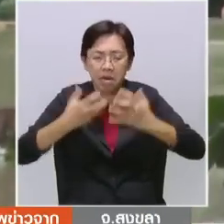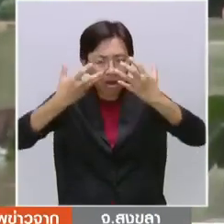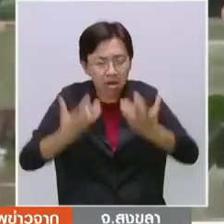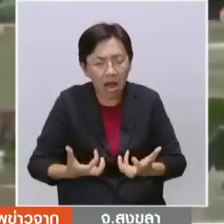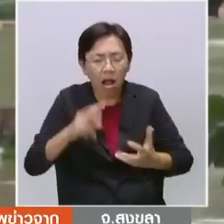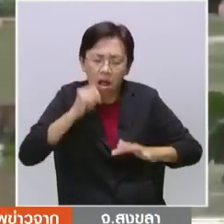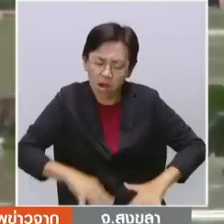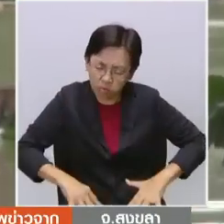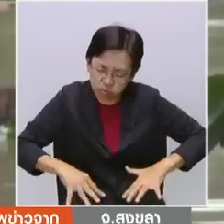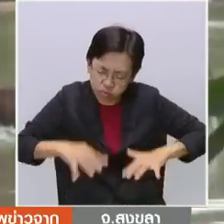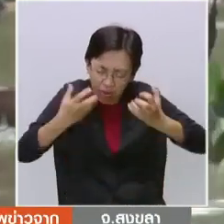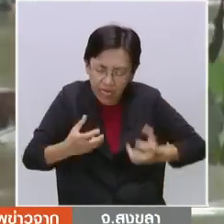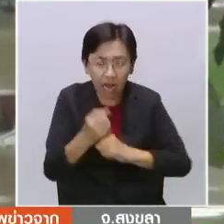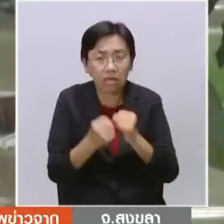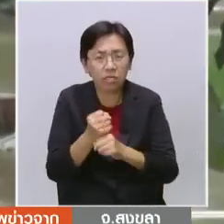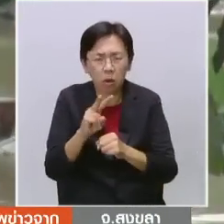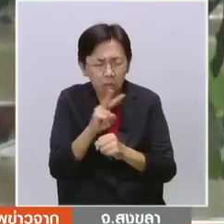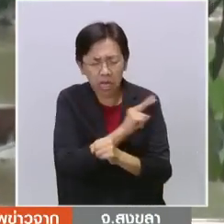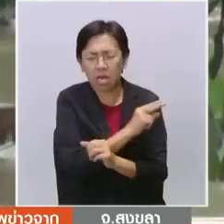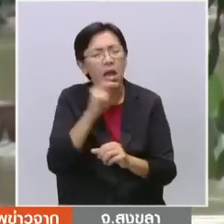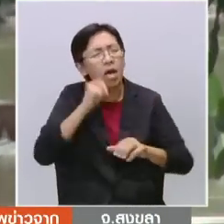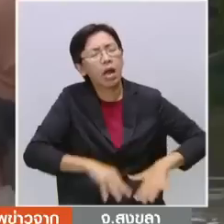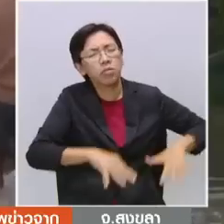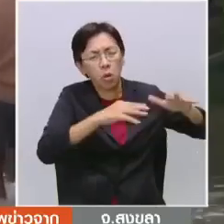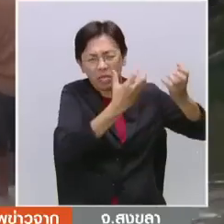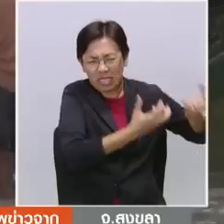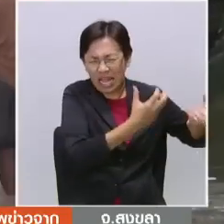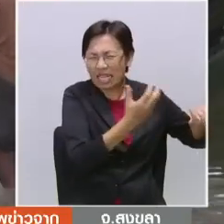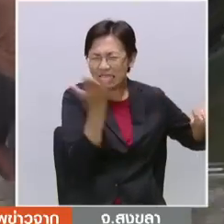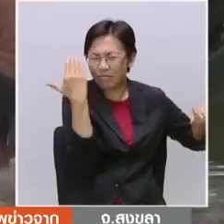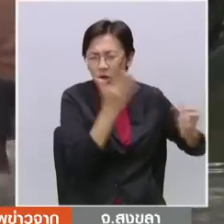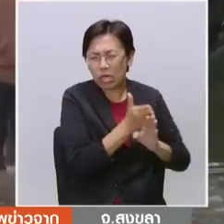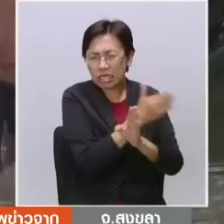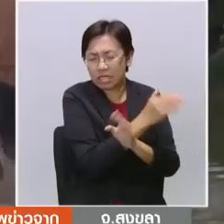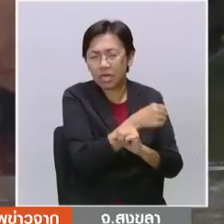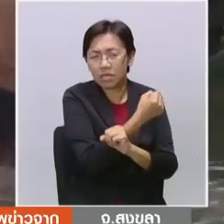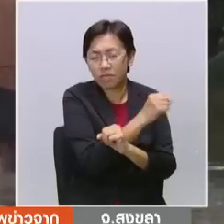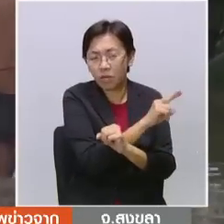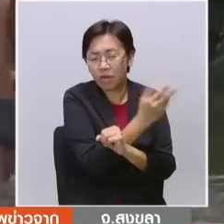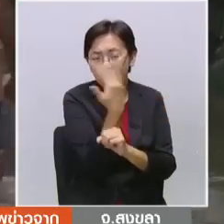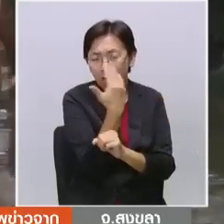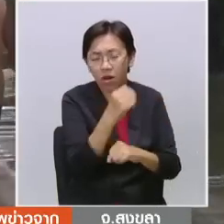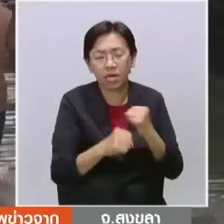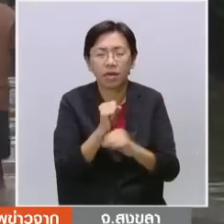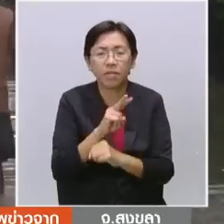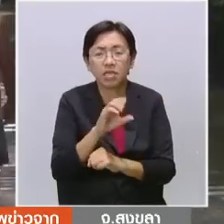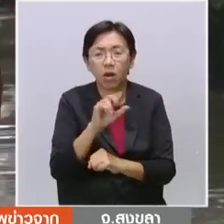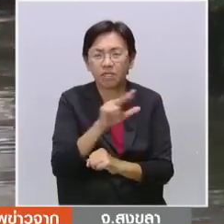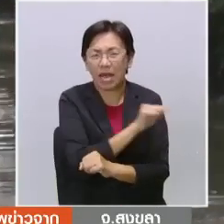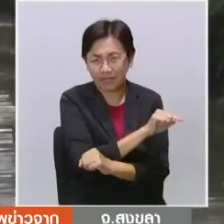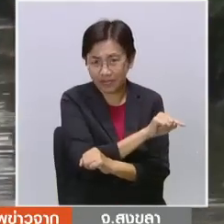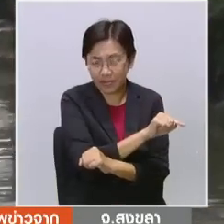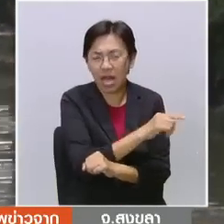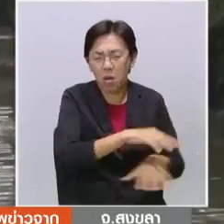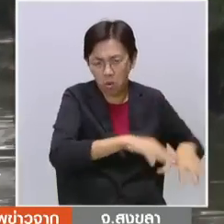ที่สุดในรอบ12ปีเลยนะตั้งแต่เกิดน้ำท่วมใหญ่ของอำเภอหาดใหญ่ย้อนไปเมื่อปี2553นู่นเลย